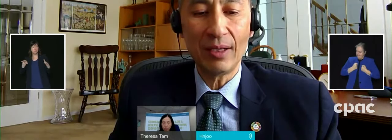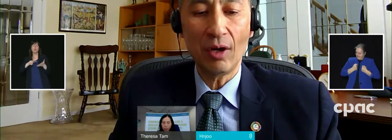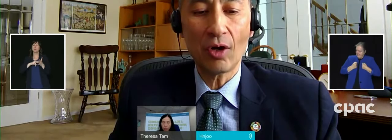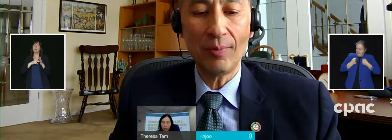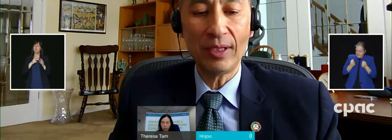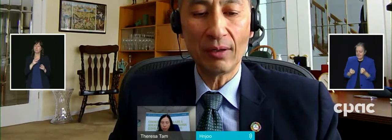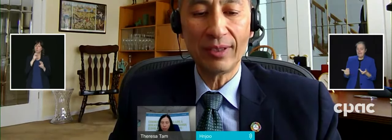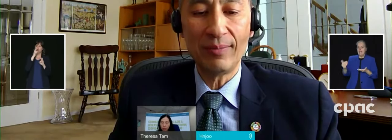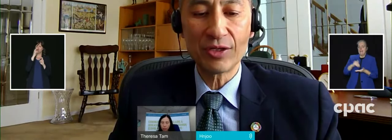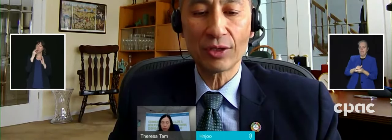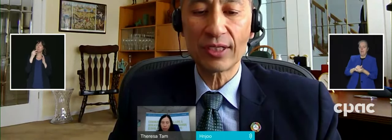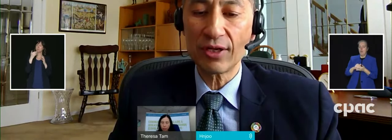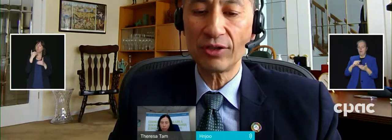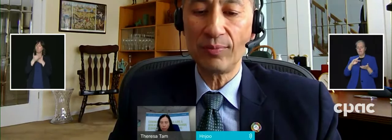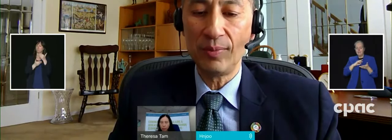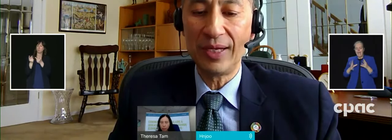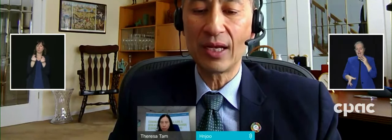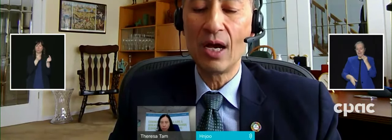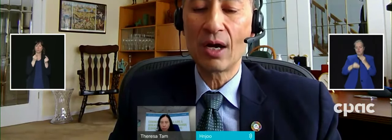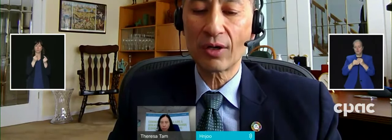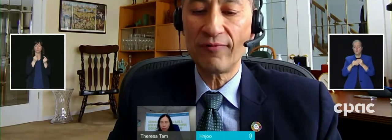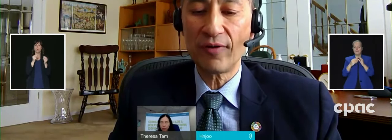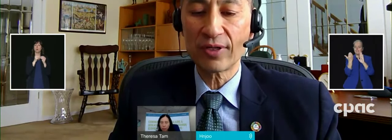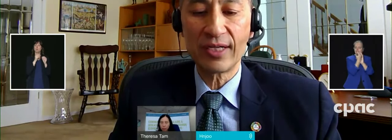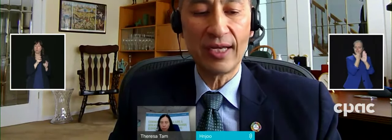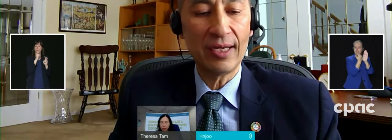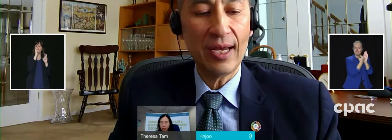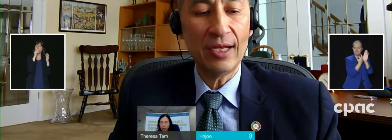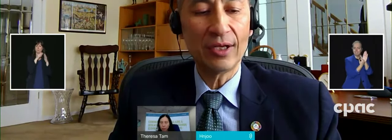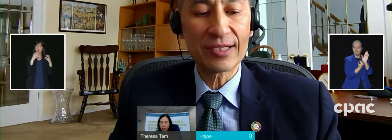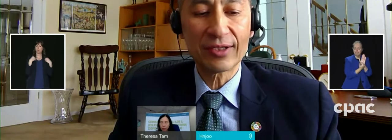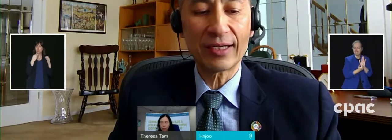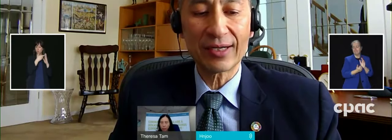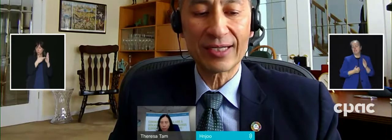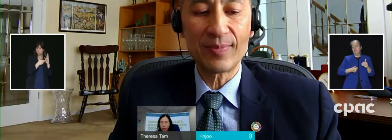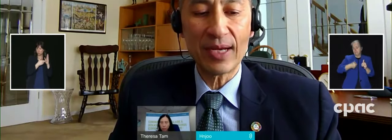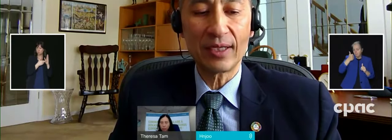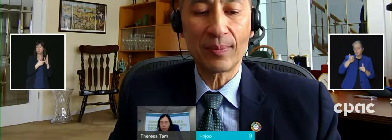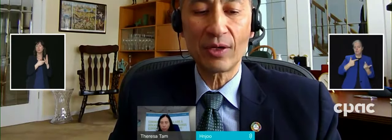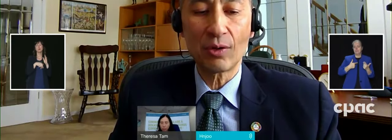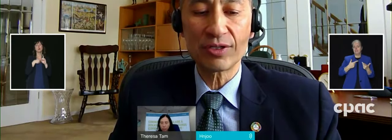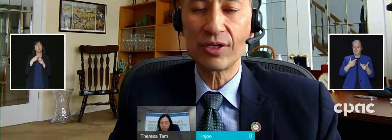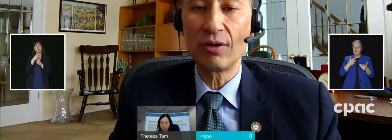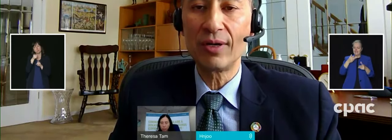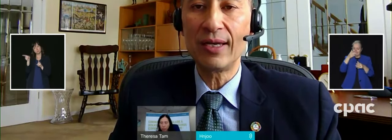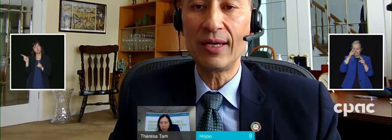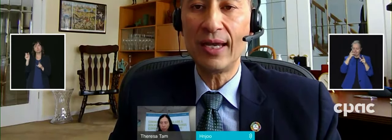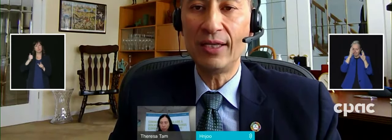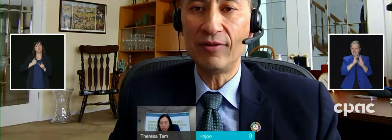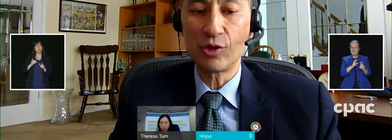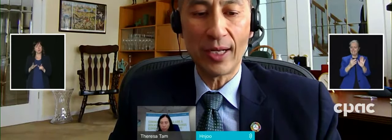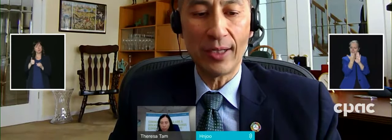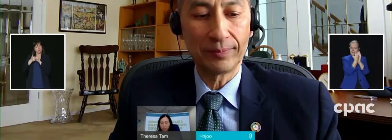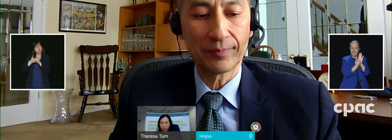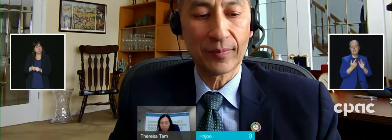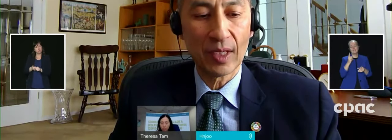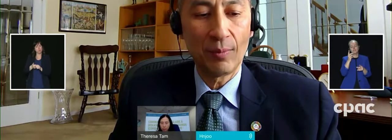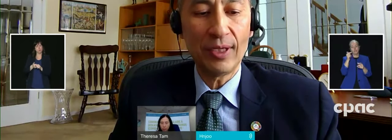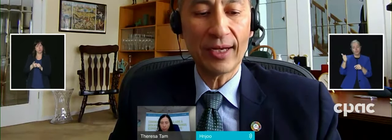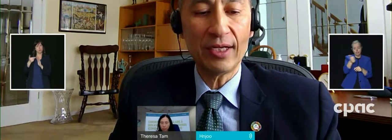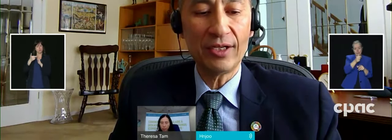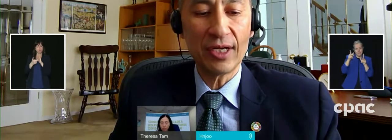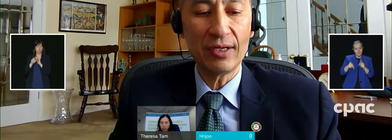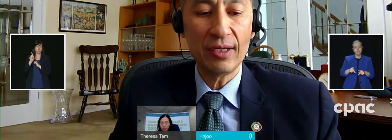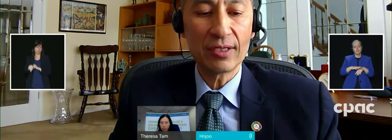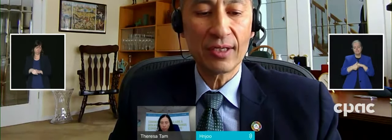combinant des mesures de santé publique renforcées et le strict respect des précautions individuelles.